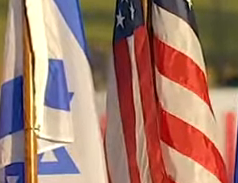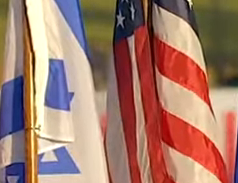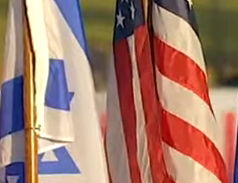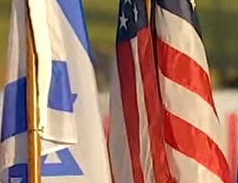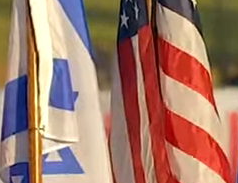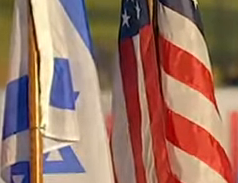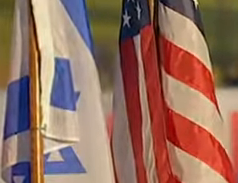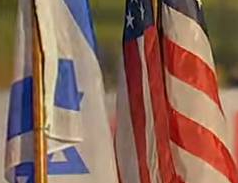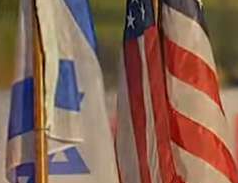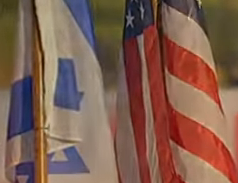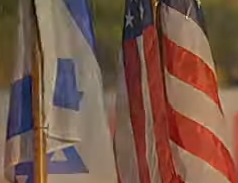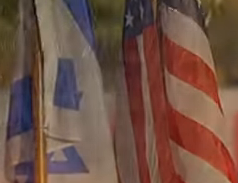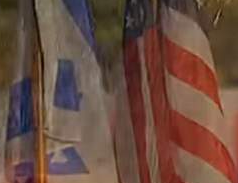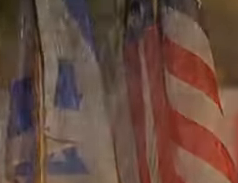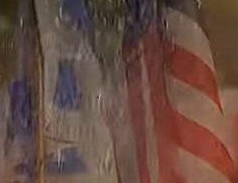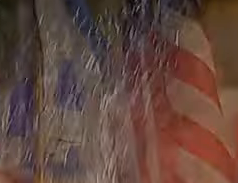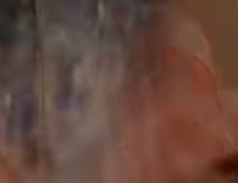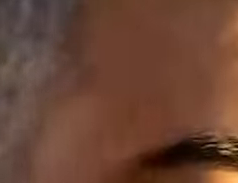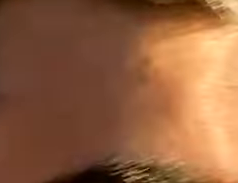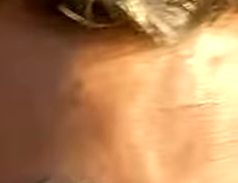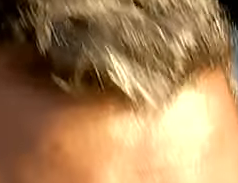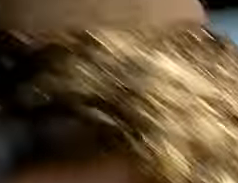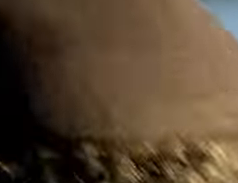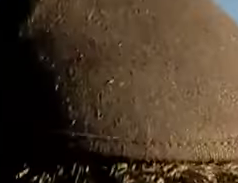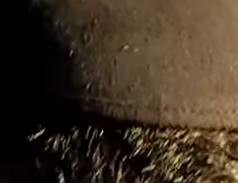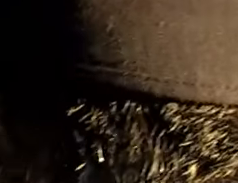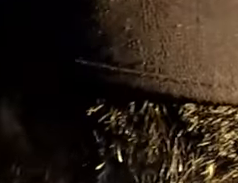ואין תרופה בים.